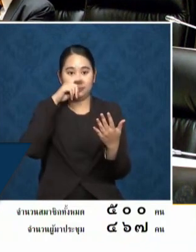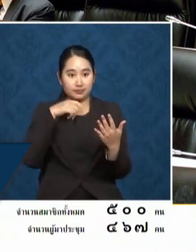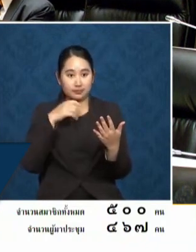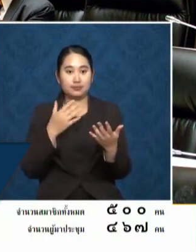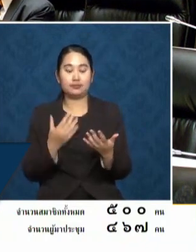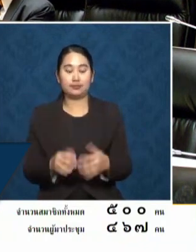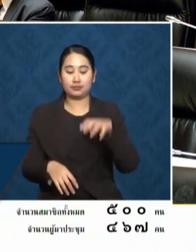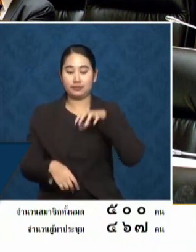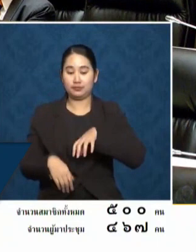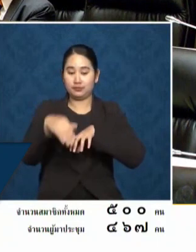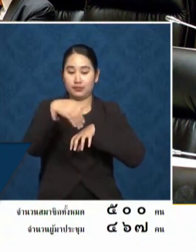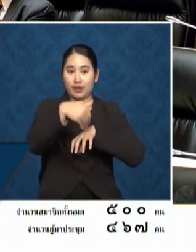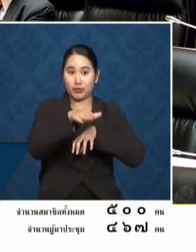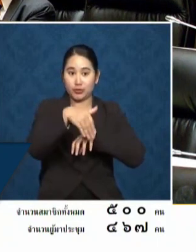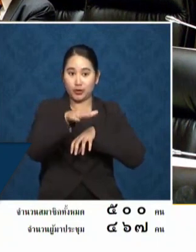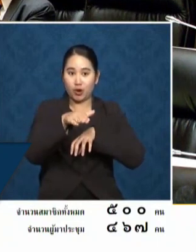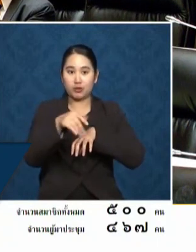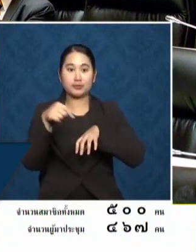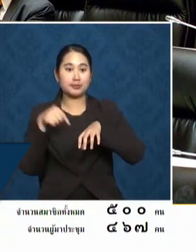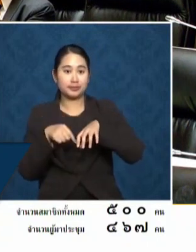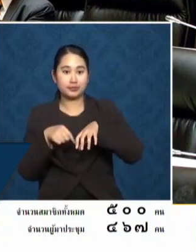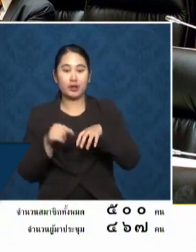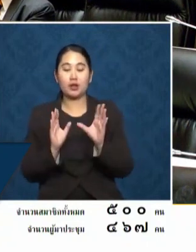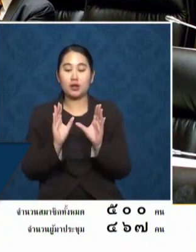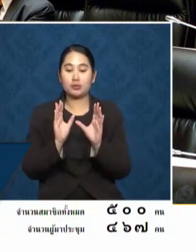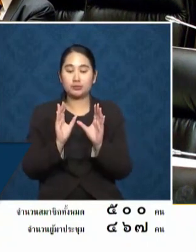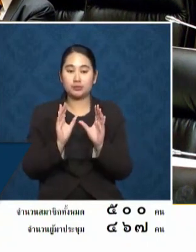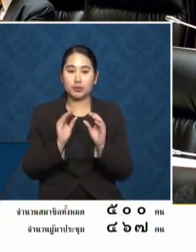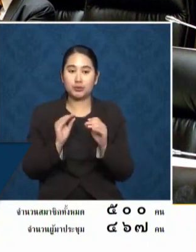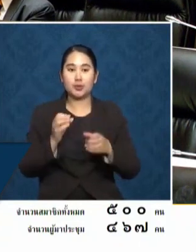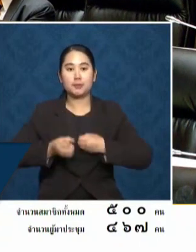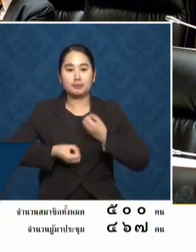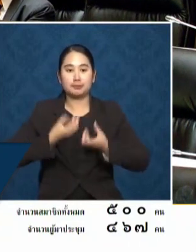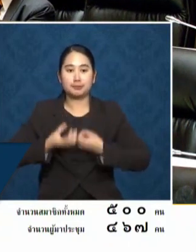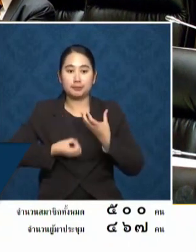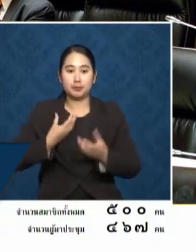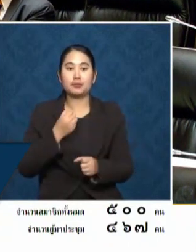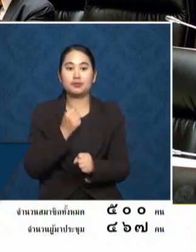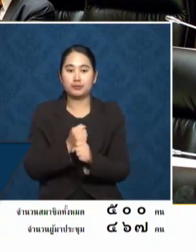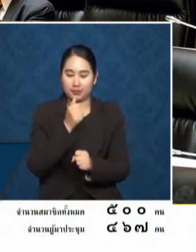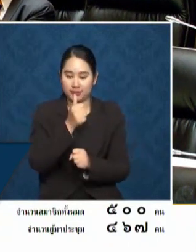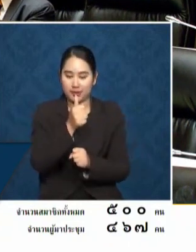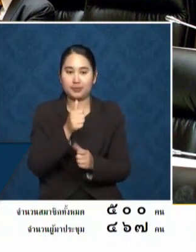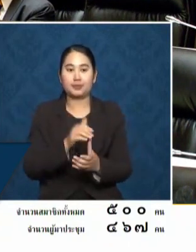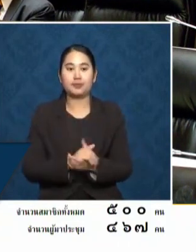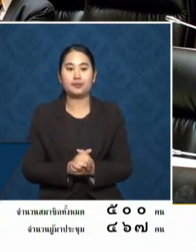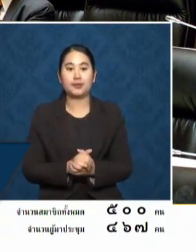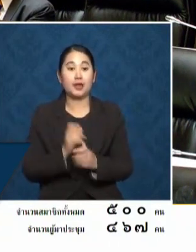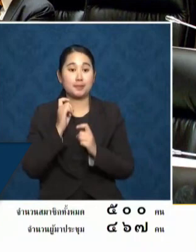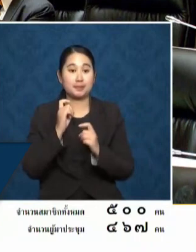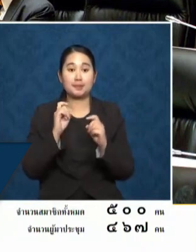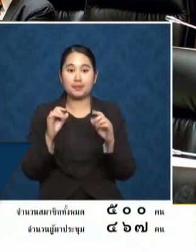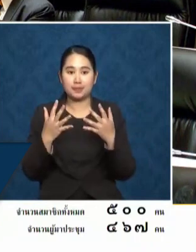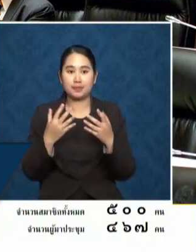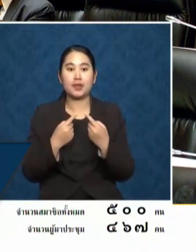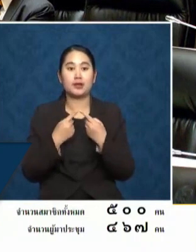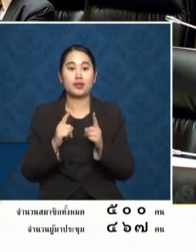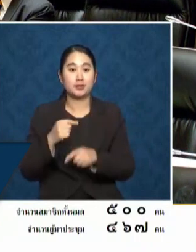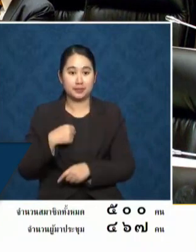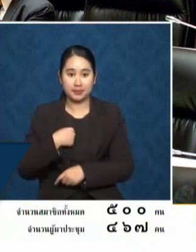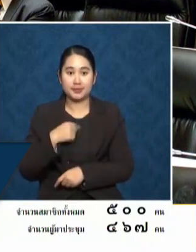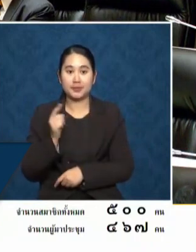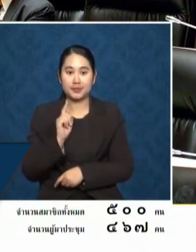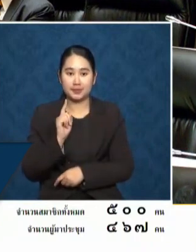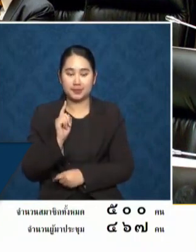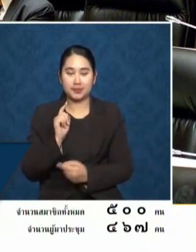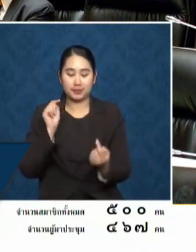สภาก็ควรที่จะเป็นพื้นที่ปลอดภัยในการแสดงความคิดเห็นในทุกๆเรื่องอยู่แล้วแต่สำหรับผมครับท่านประธาน